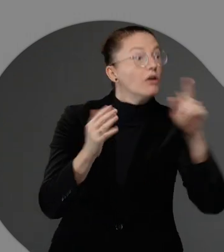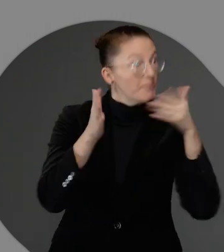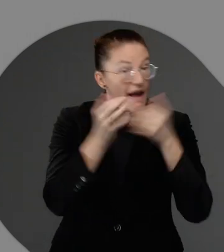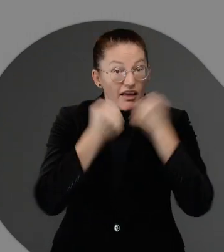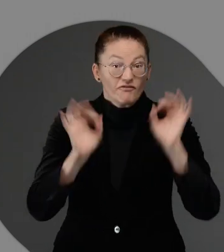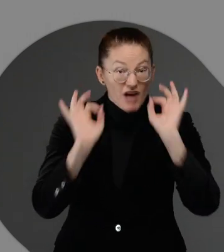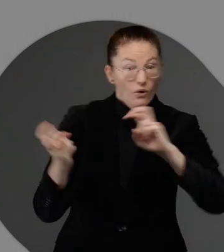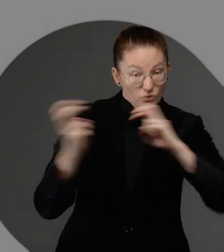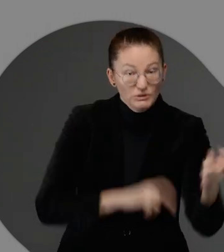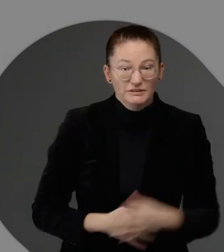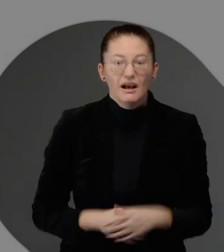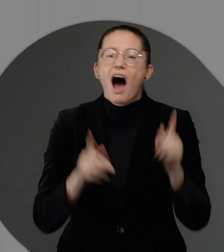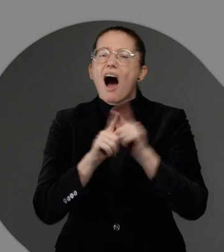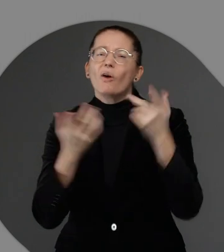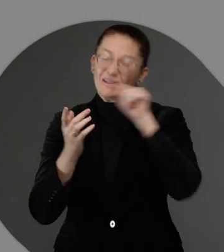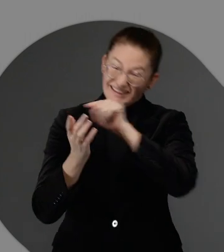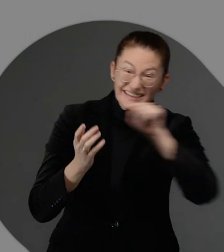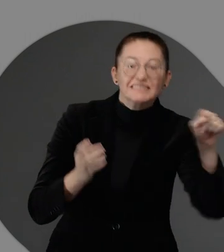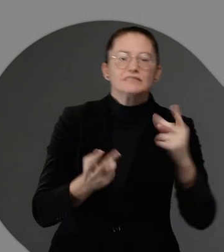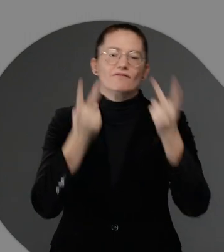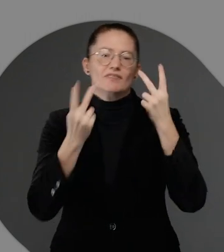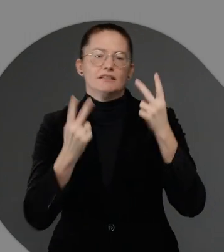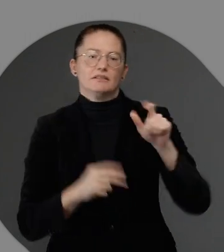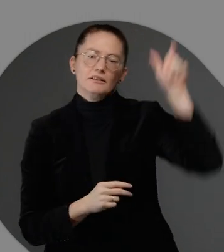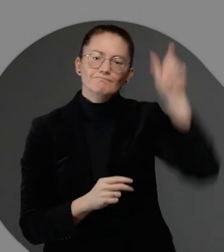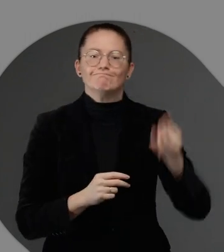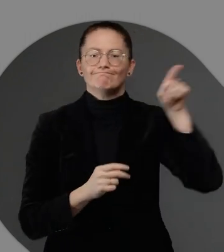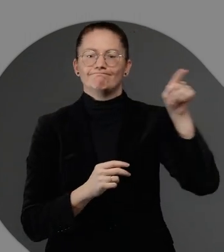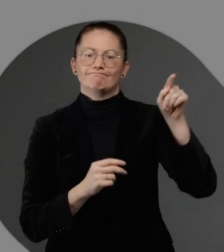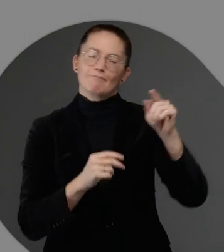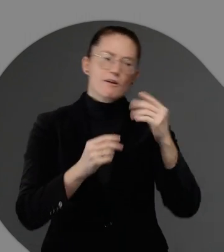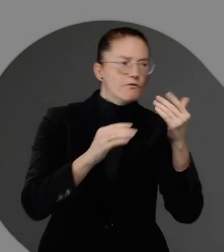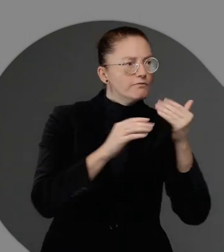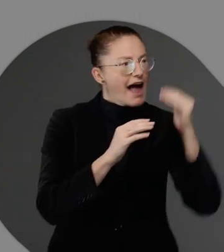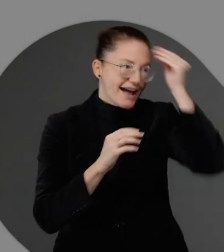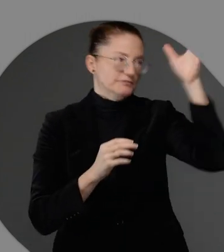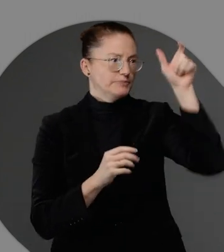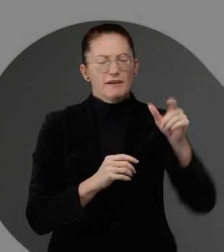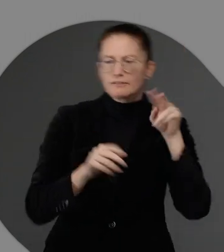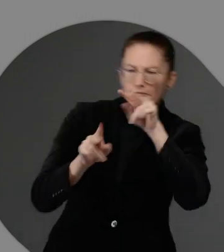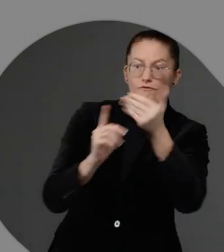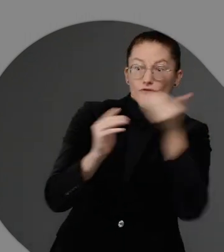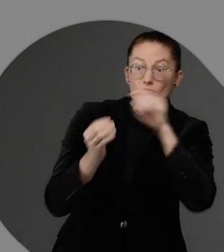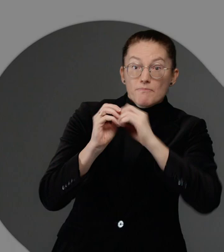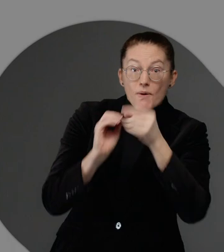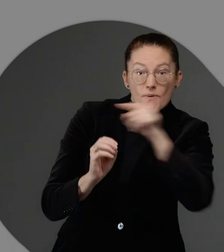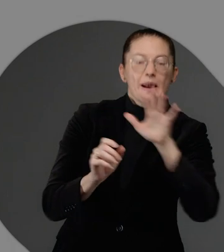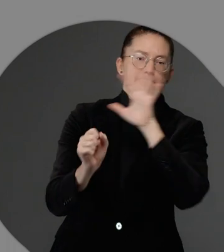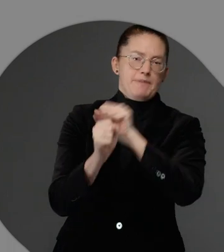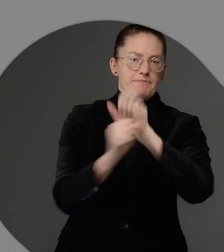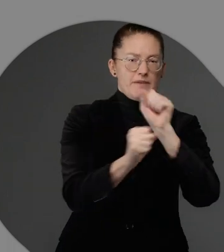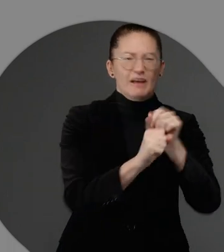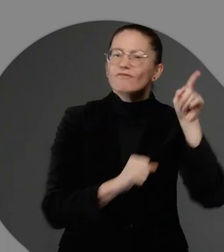Anhand von Entwürfen und Konzepten lassen sich tatsächliche oder potenzielle Probleme frühzeitig identifizieren. Geschulte Augen